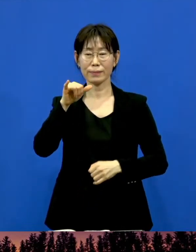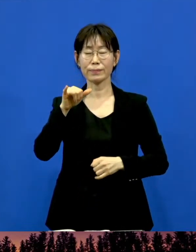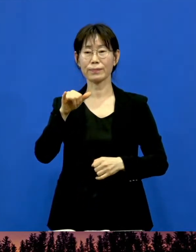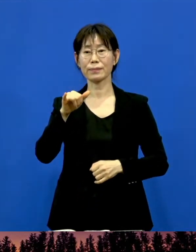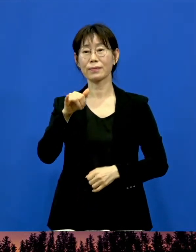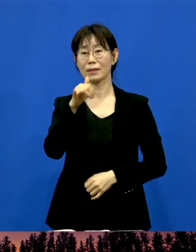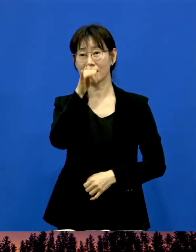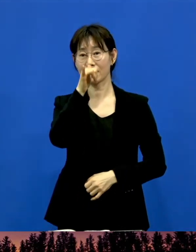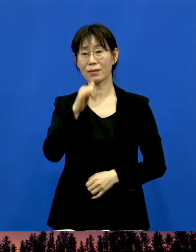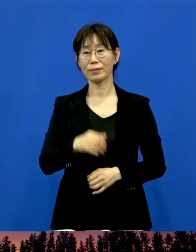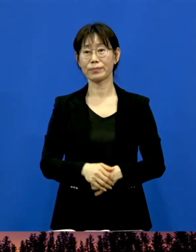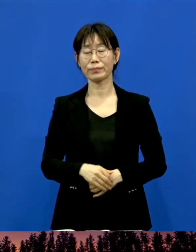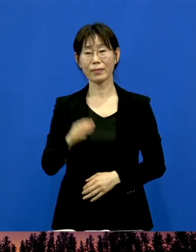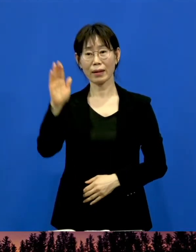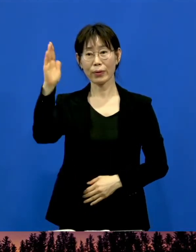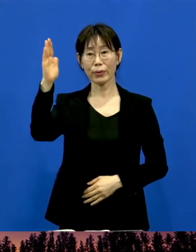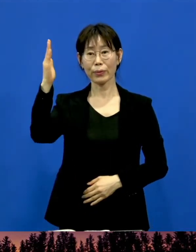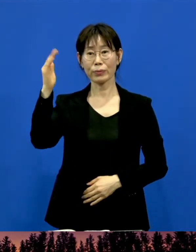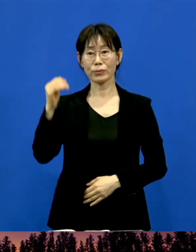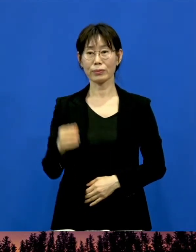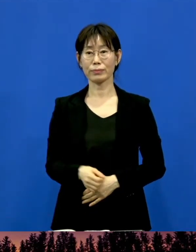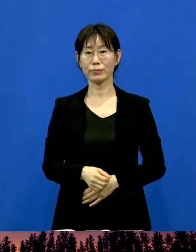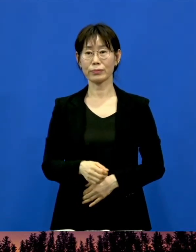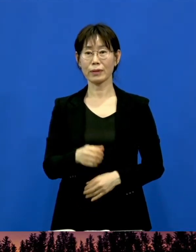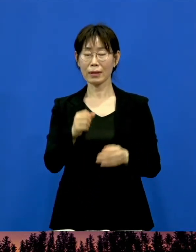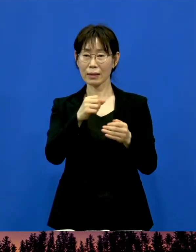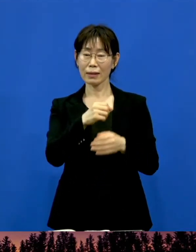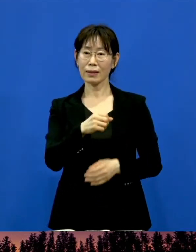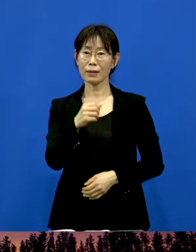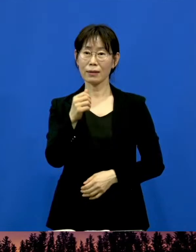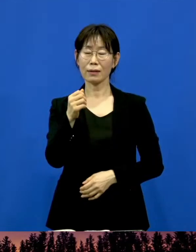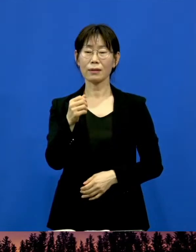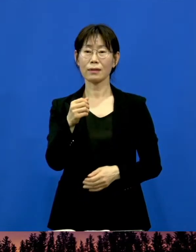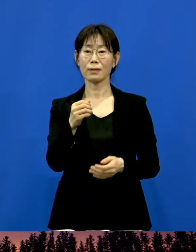그래서 그 요즘 그 기사들을 제가 많이 읽는데요,